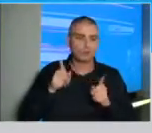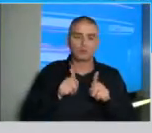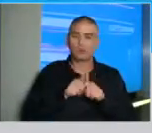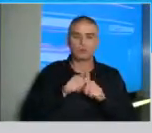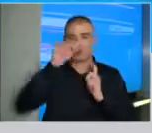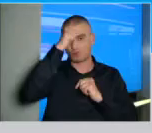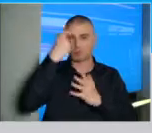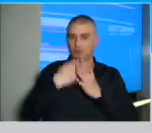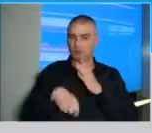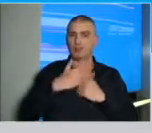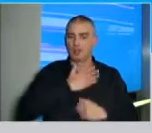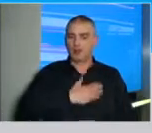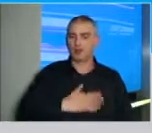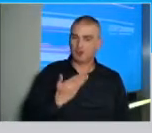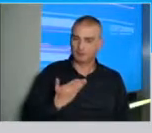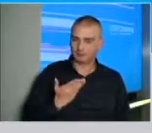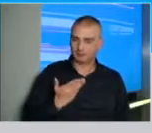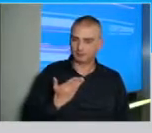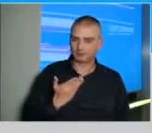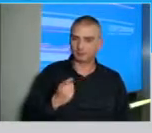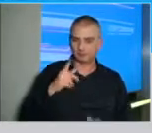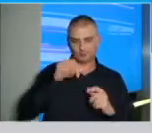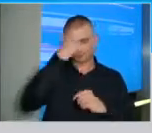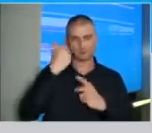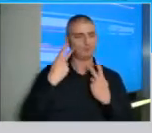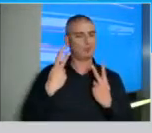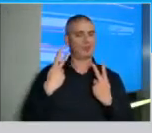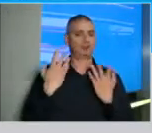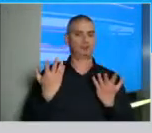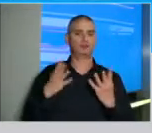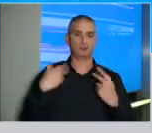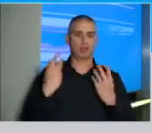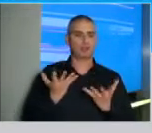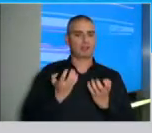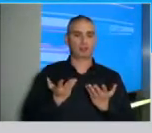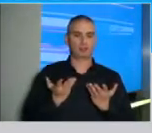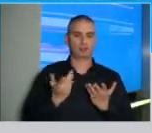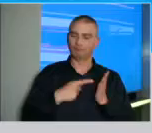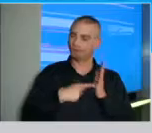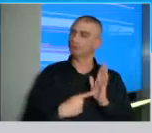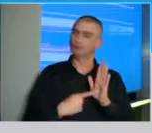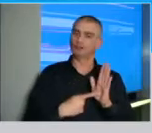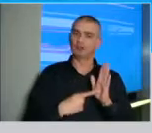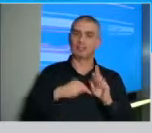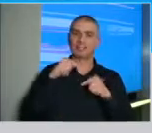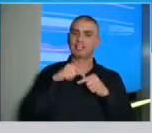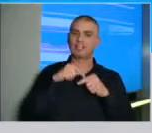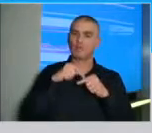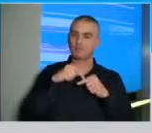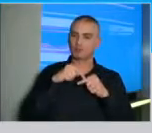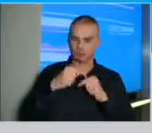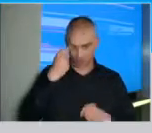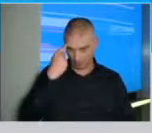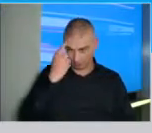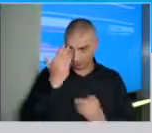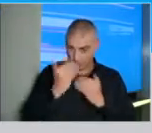מותג שאתה קונה. אתה כן רוצה שהמותג שלך יהיה נחשב, שהוא יהיה נחשק, שהוא ישדר חיוביות. אתה יודע,